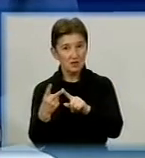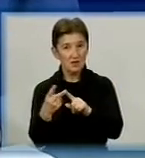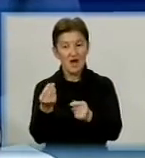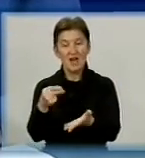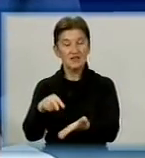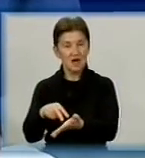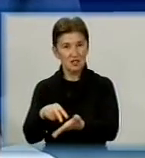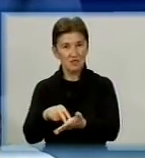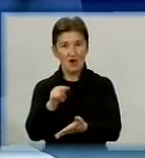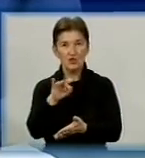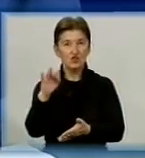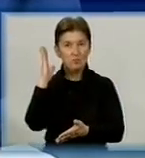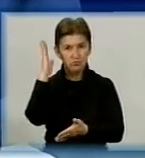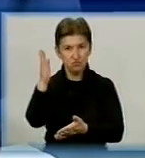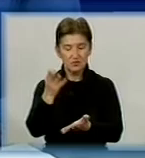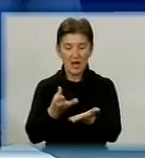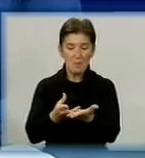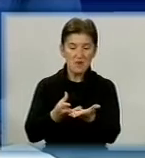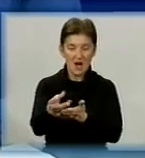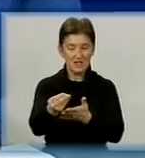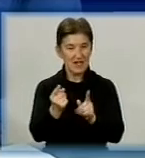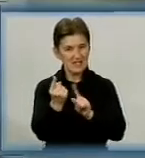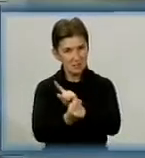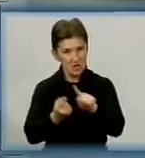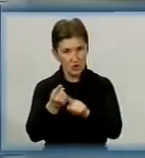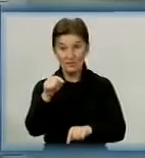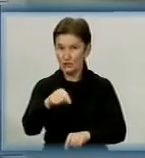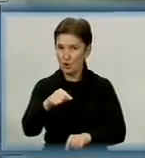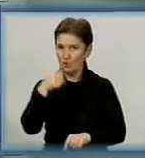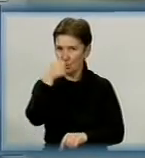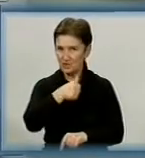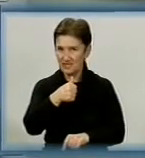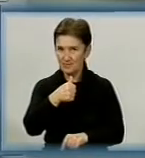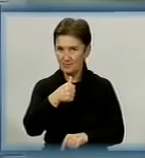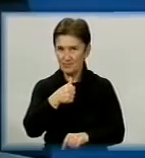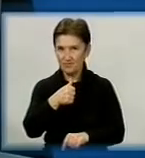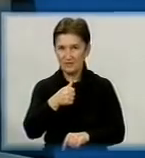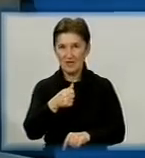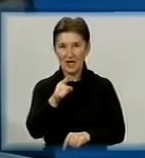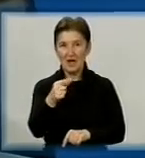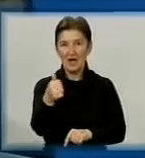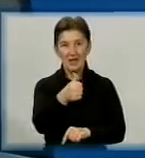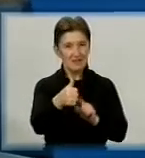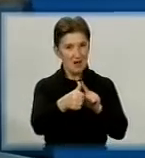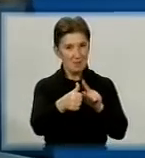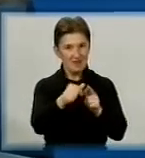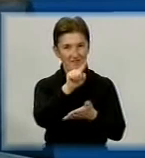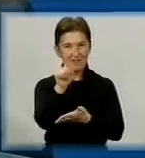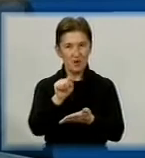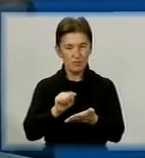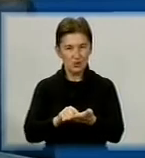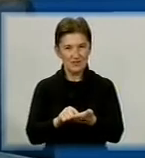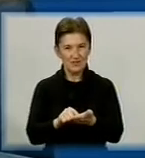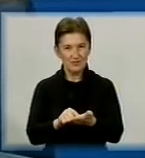тарифу. Чи буде змінюватись плата за опалення в цьому році для споживачів Кіровограда? Настя, відповідаю на ваш перший вопрос.